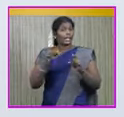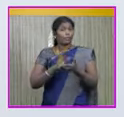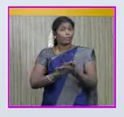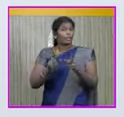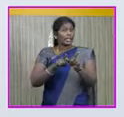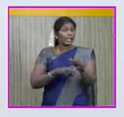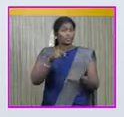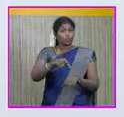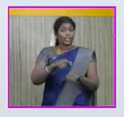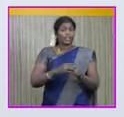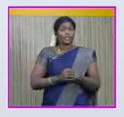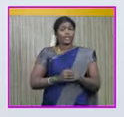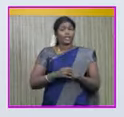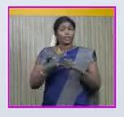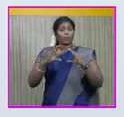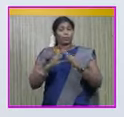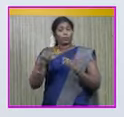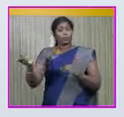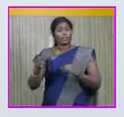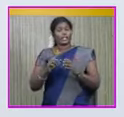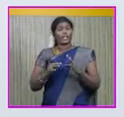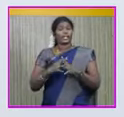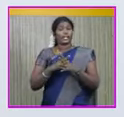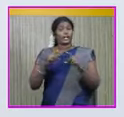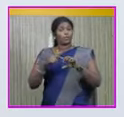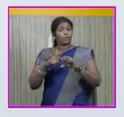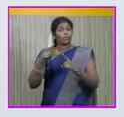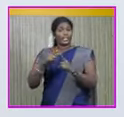முக்கோணம் ஒய்யும் முக்கோணம் வெட்டும்